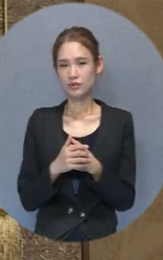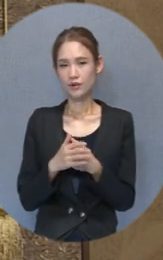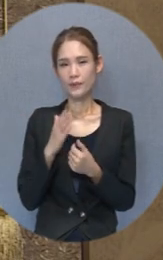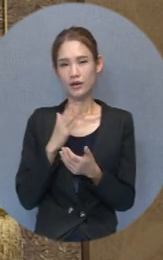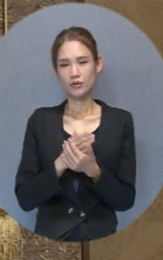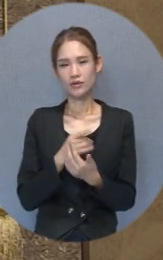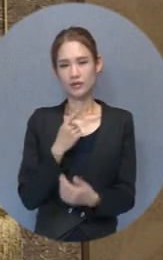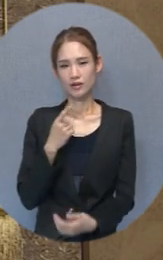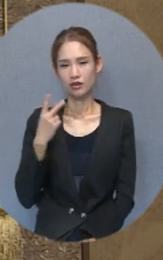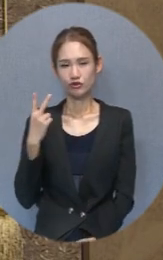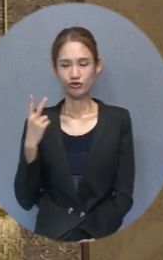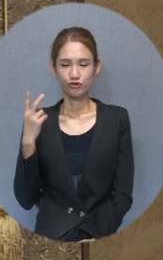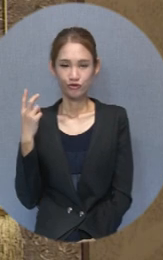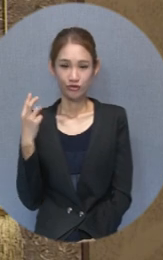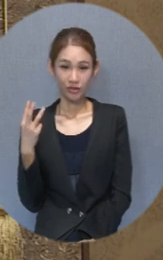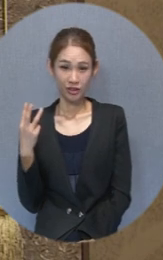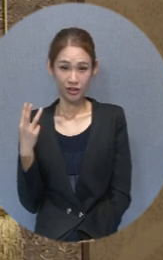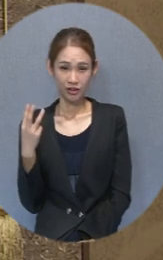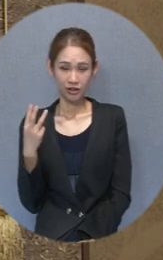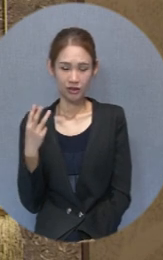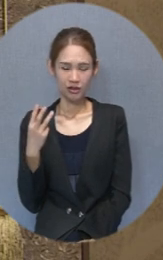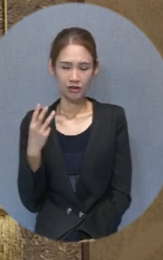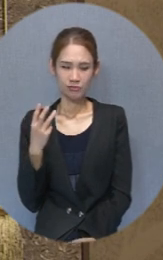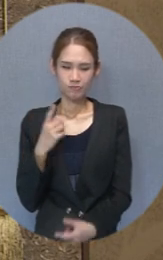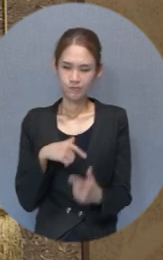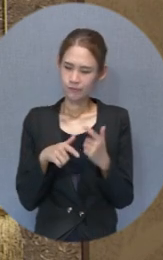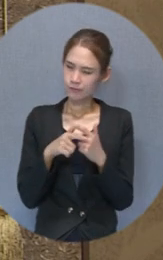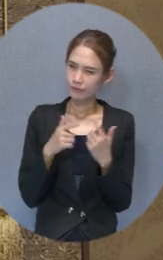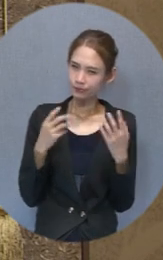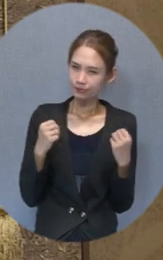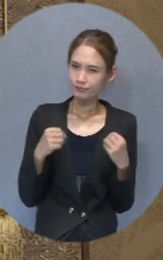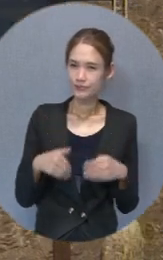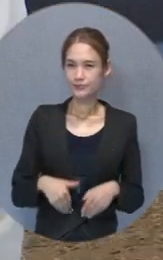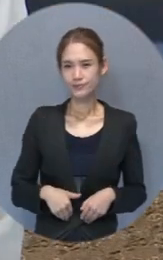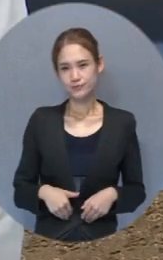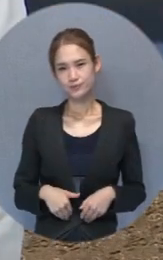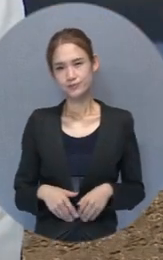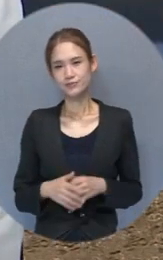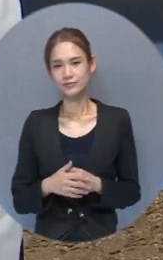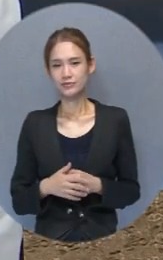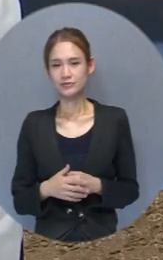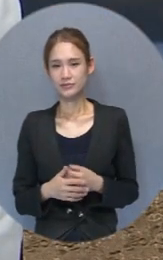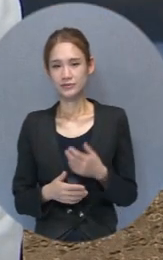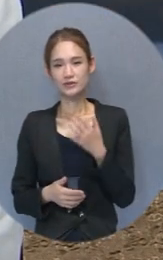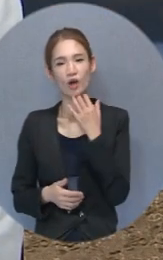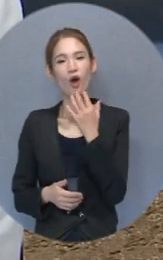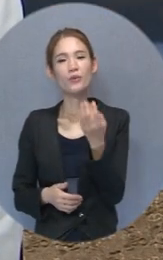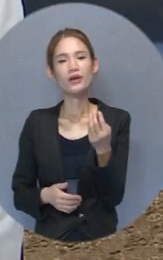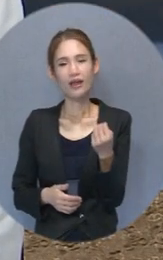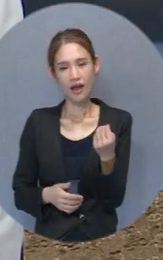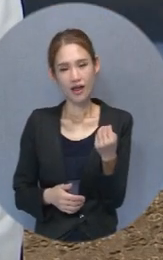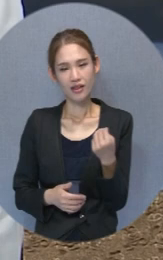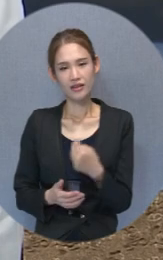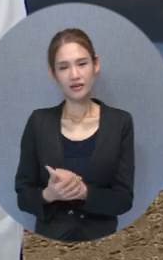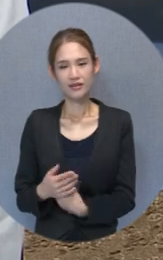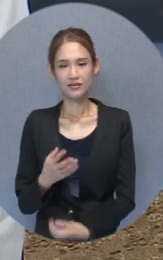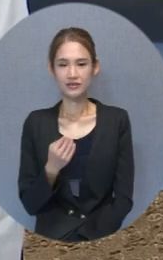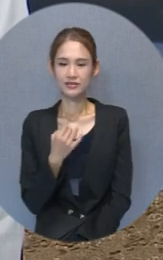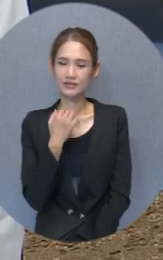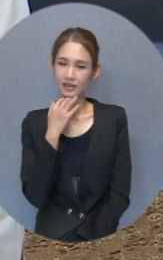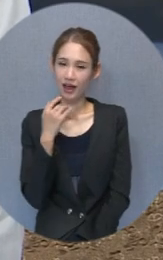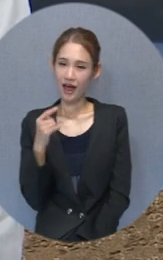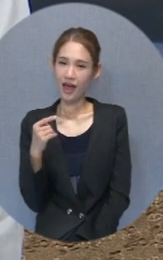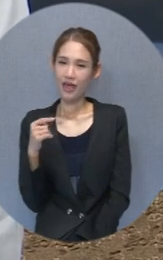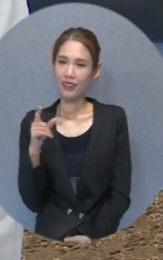개 뭐 그런 것들에 더 많이 노출이 되잖아요. 생각해보면 너 몇 살이니? 하고 네, 몇 살, 세 살 하는 네.